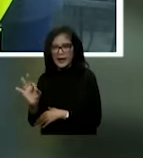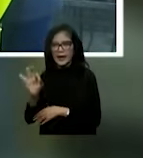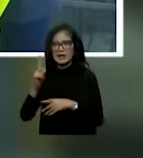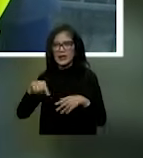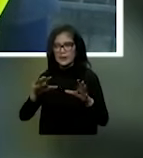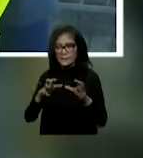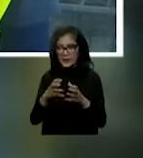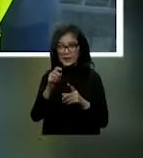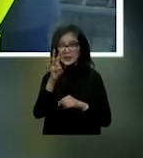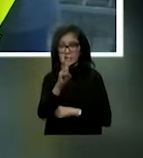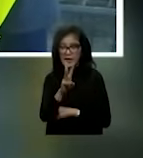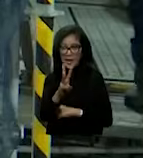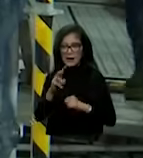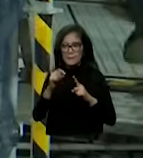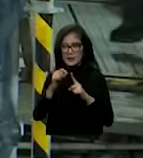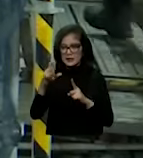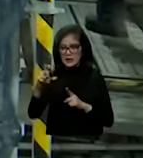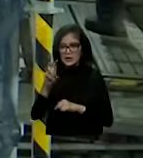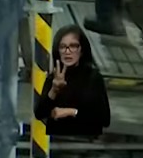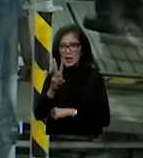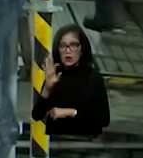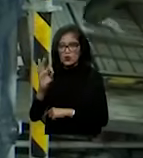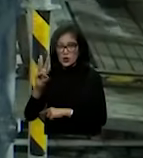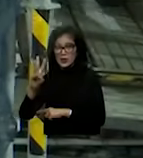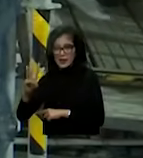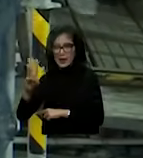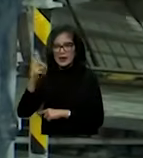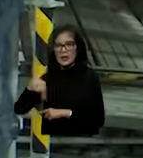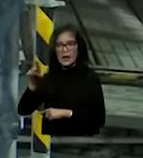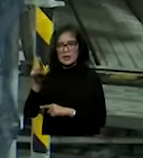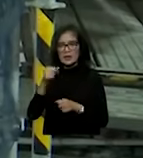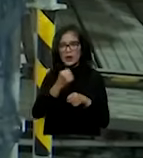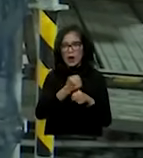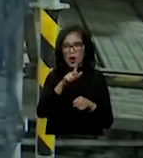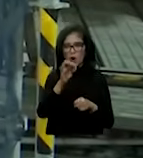CP203 dari arah Glodok hingga ke kota, progresnya sudah mencapai